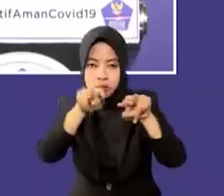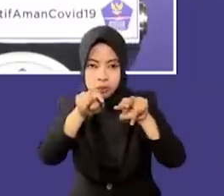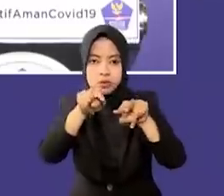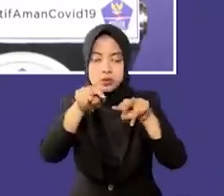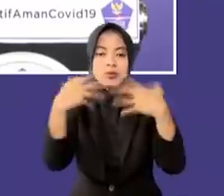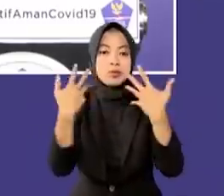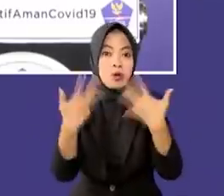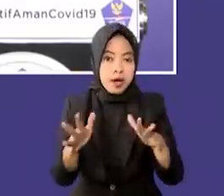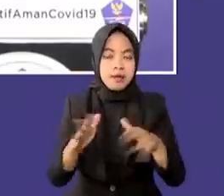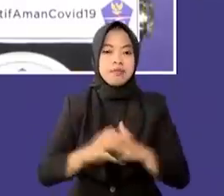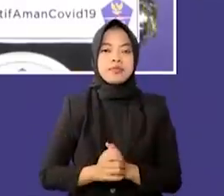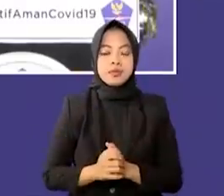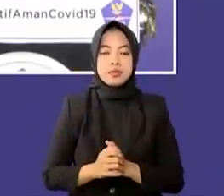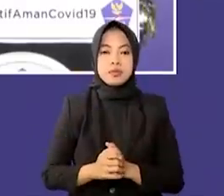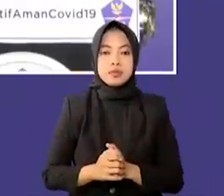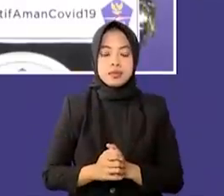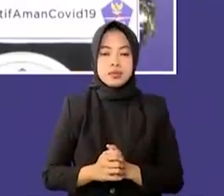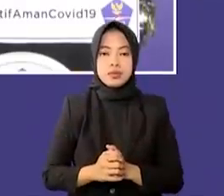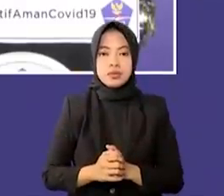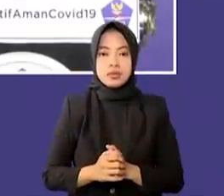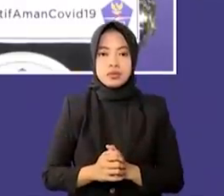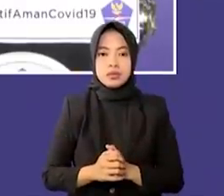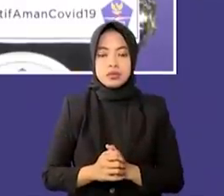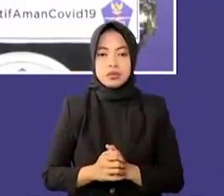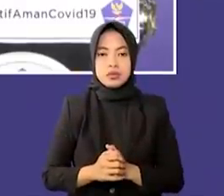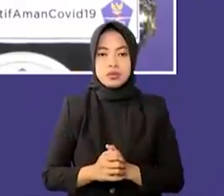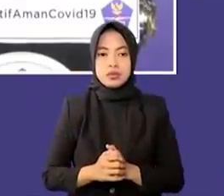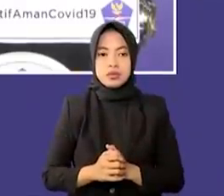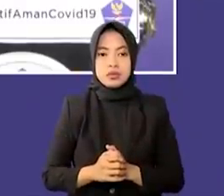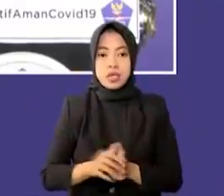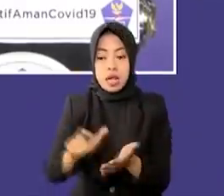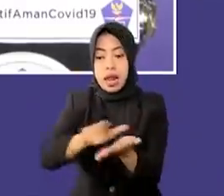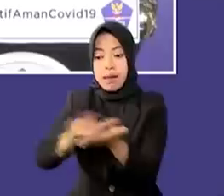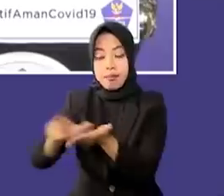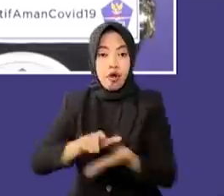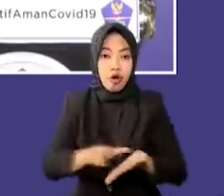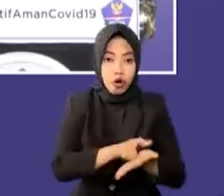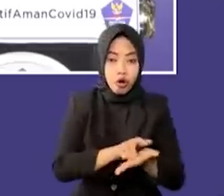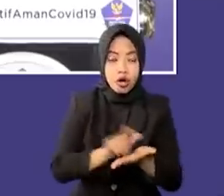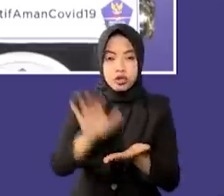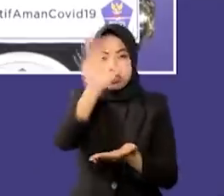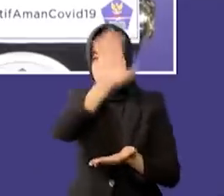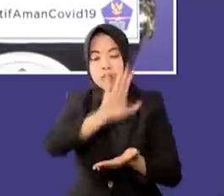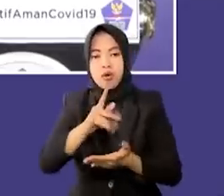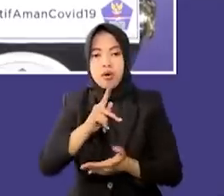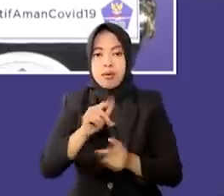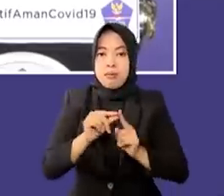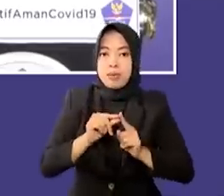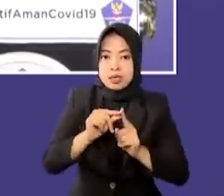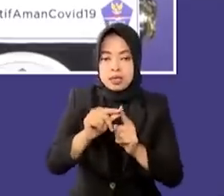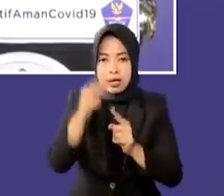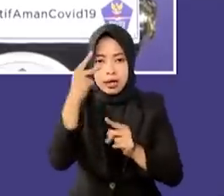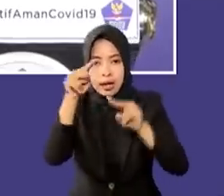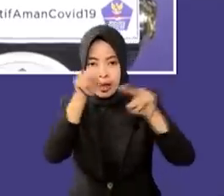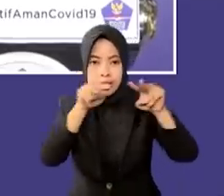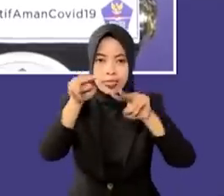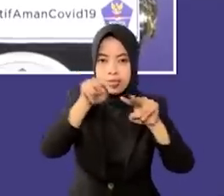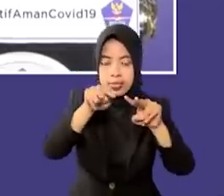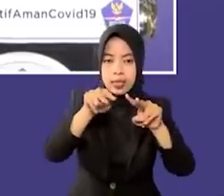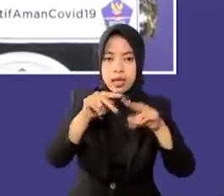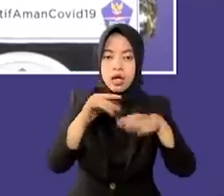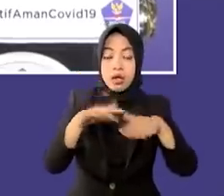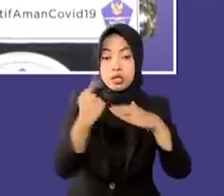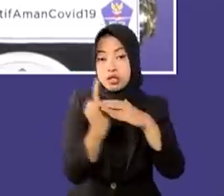hari sampai dengan hari ini kami mendapatkan laporan seluruh peserta yang dipantau yang